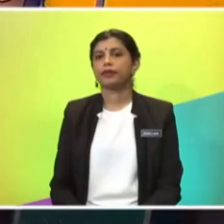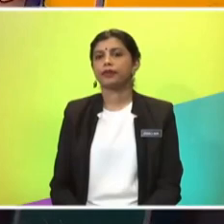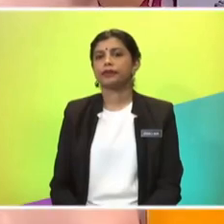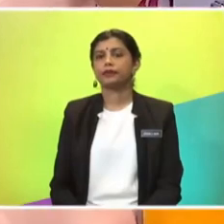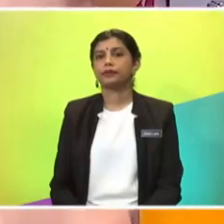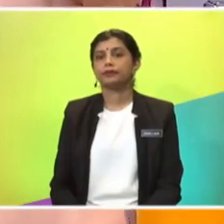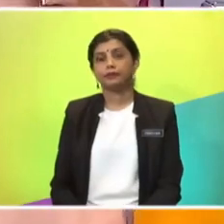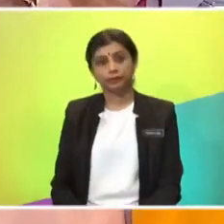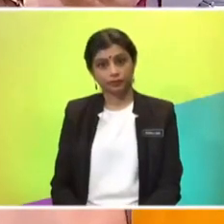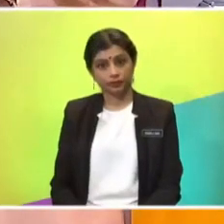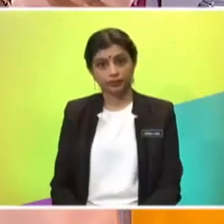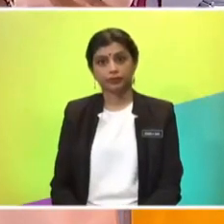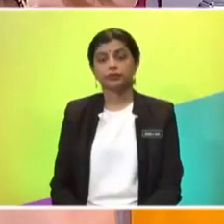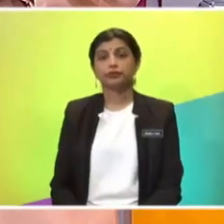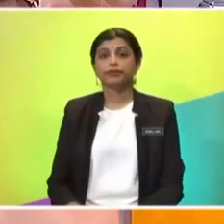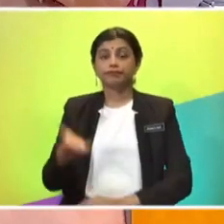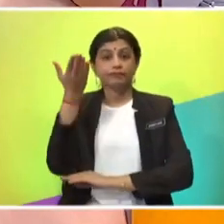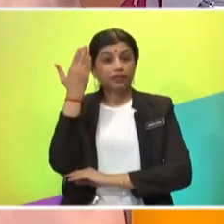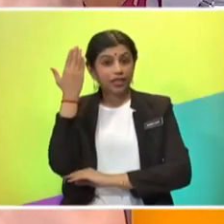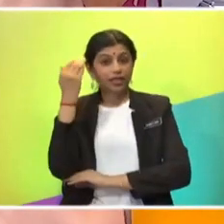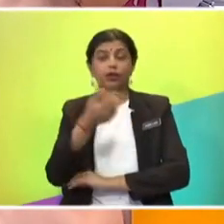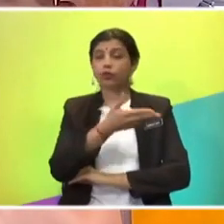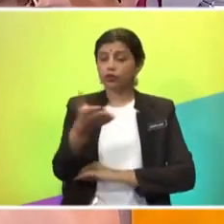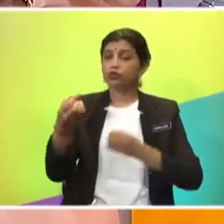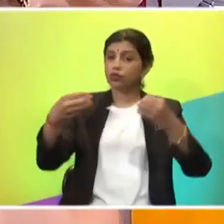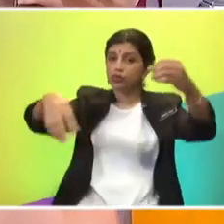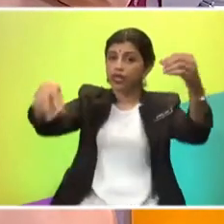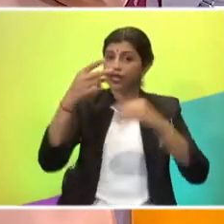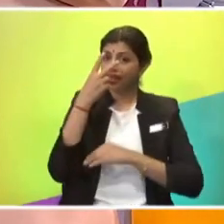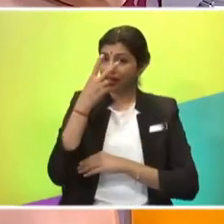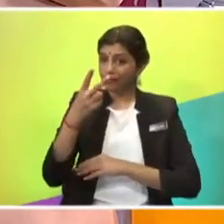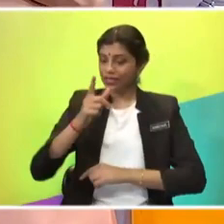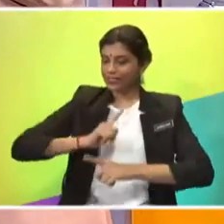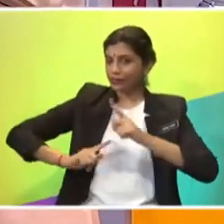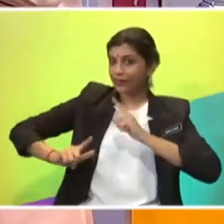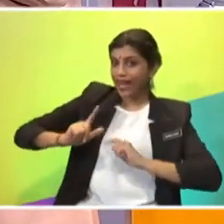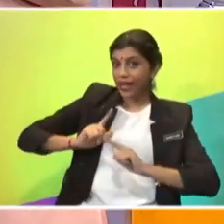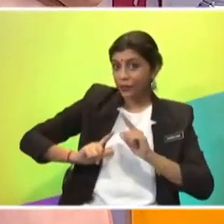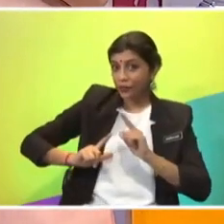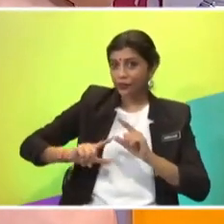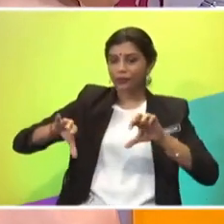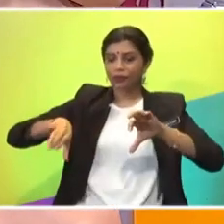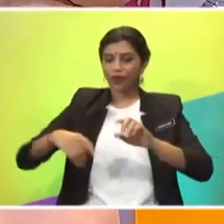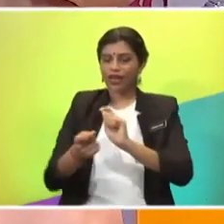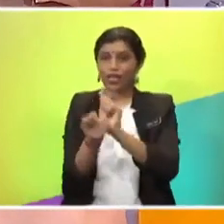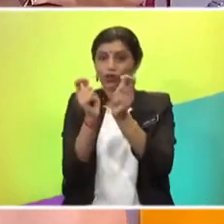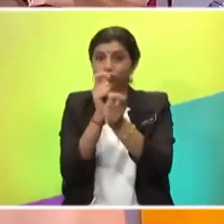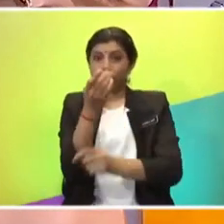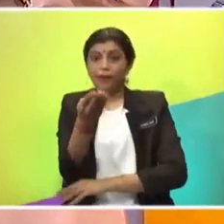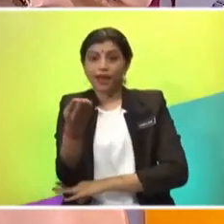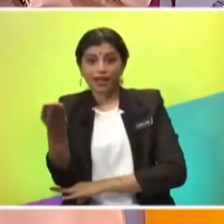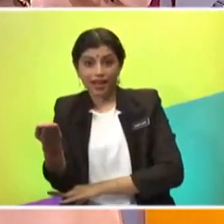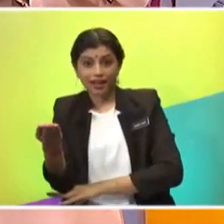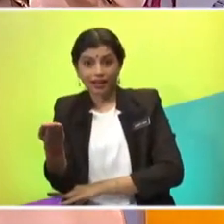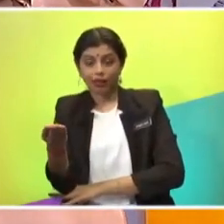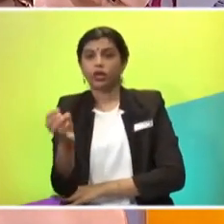awal perancangan di awal rancangan tadi, murid-murid semua dah dapat lihat ya. Cikgu Masdiana dan Cikgu Masdilaila ada lakonkan sedikit simulasi